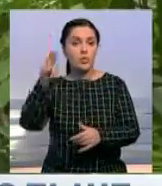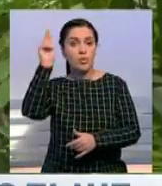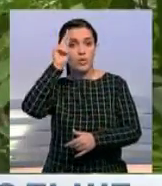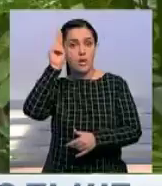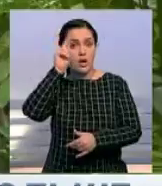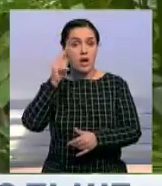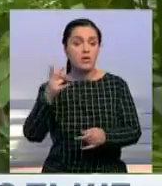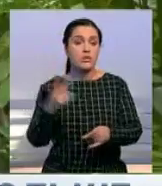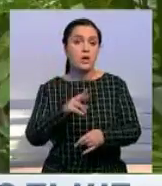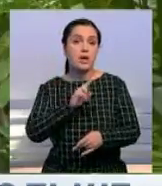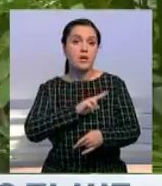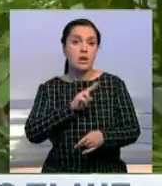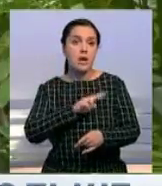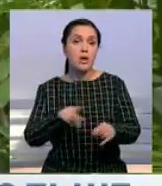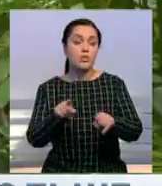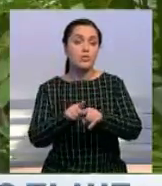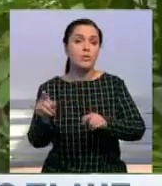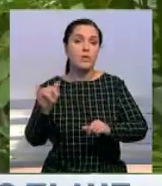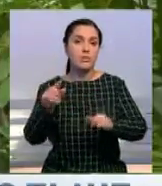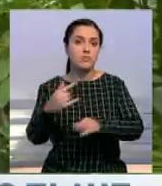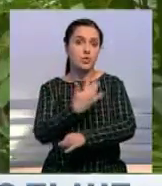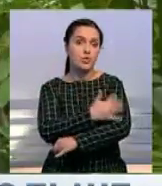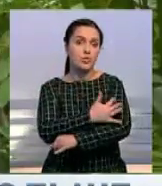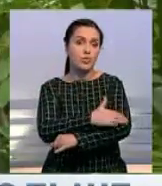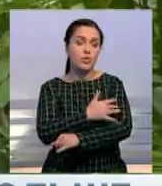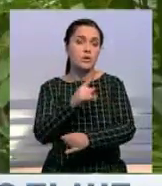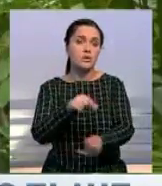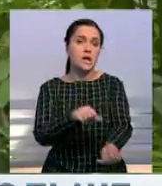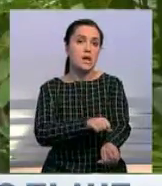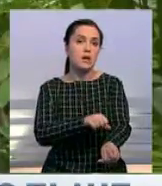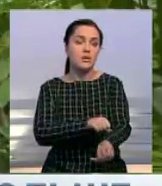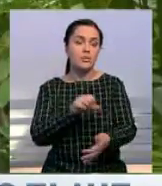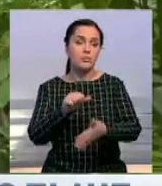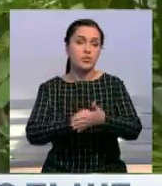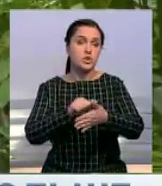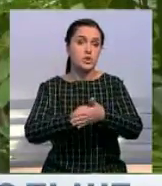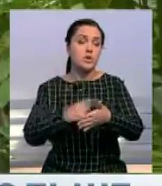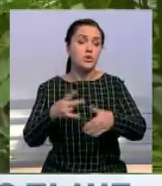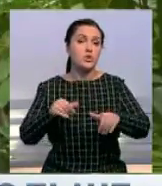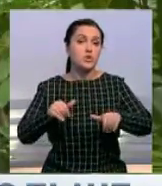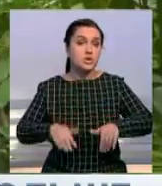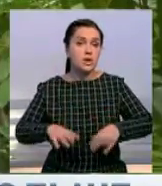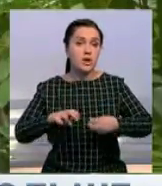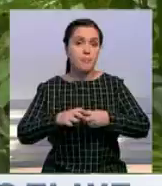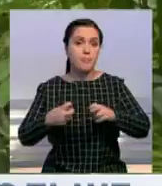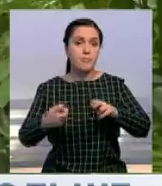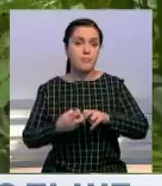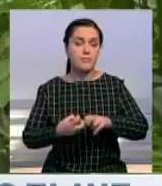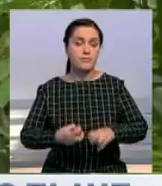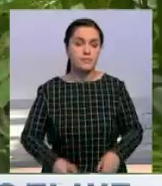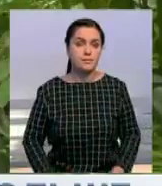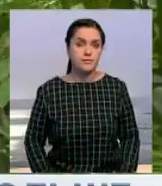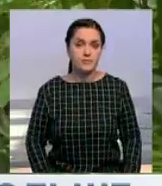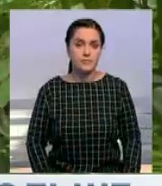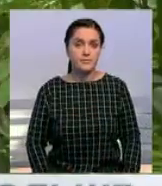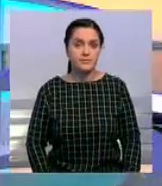или работать. Многие из них оказались на улице из-за наркотиков. Нужно решать проблему, и подход должен быть комплексным.